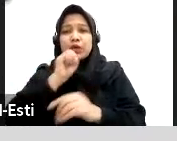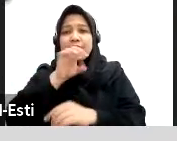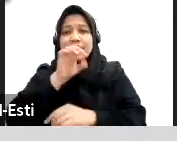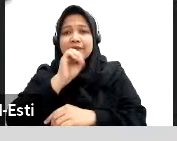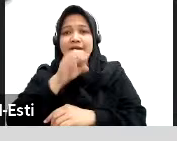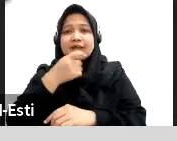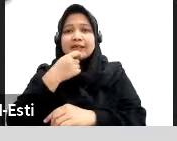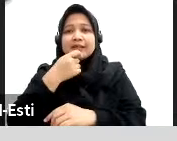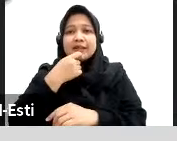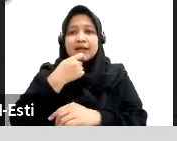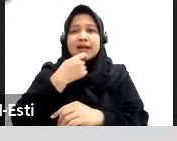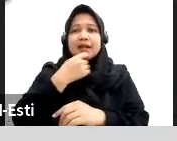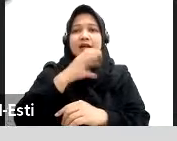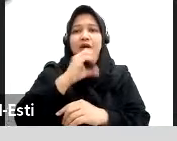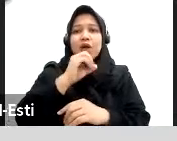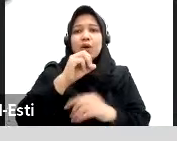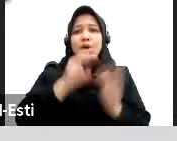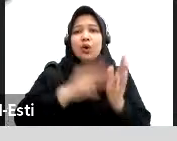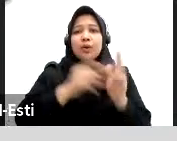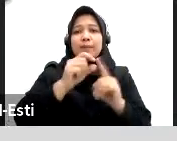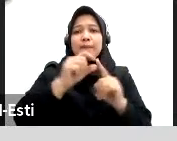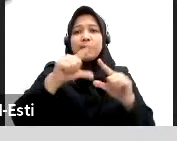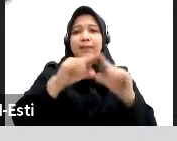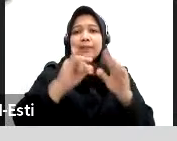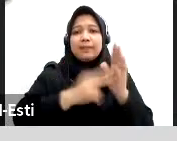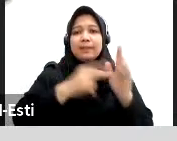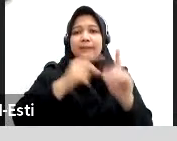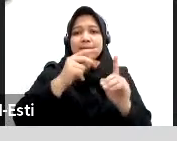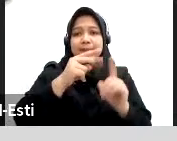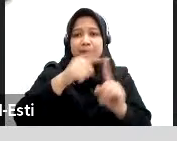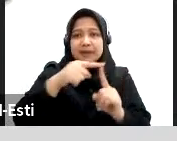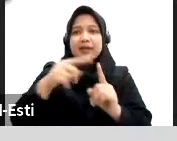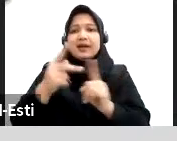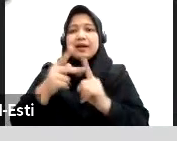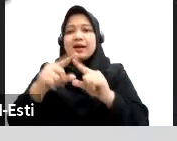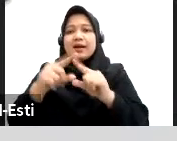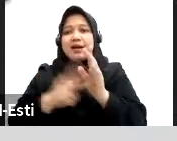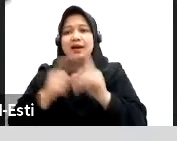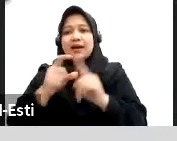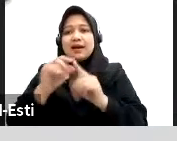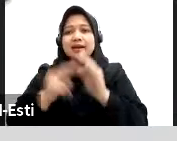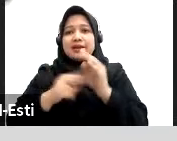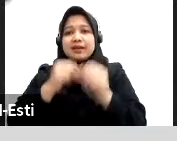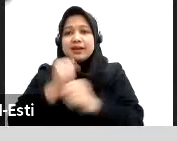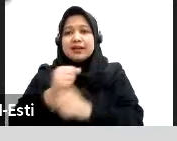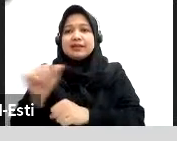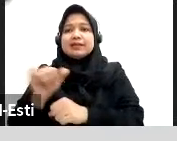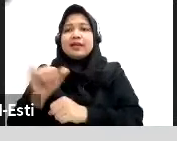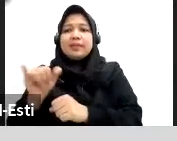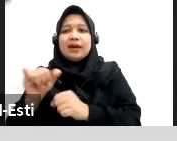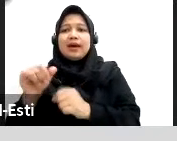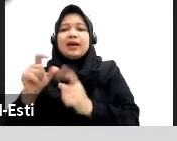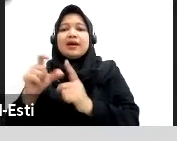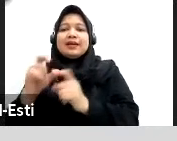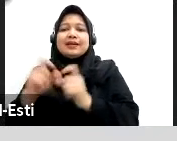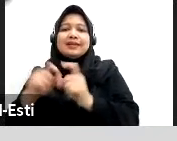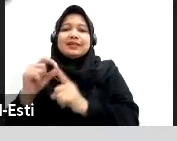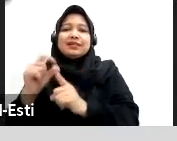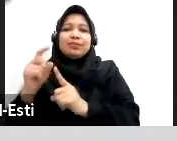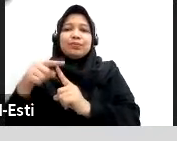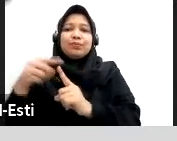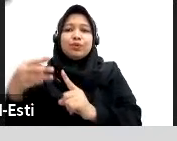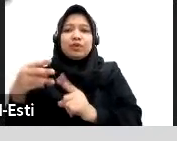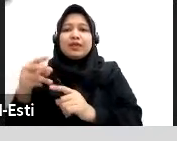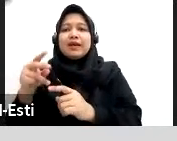complaint handling dan juga dispute resolution ketika kita membicarakan masalah a yang